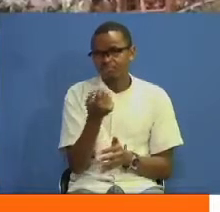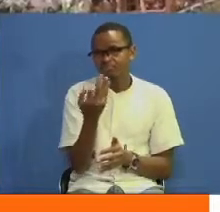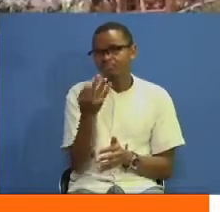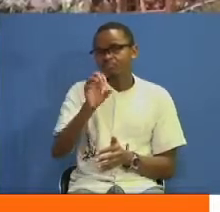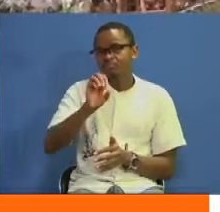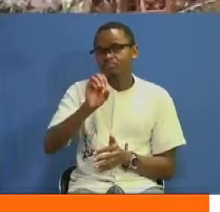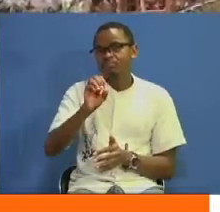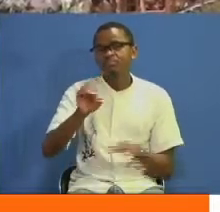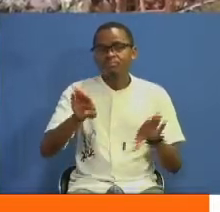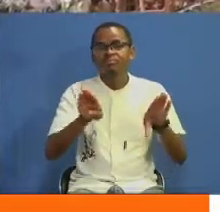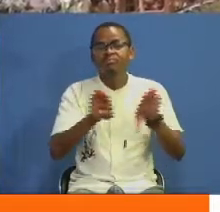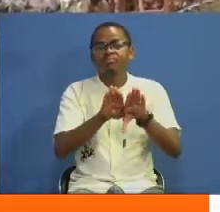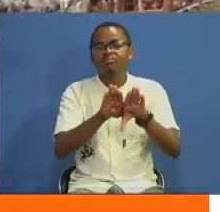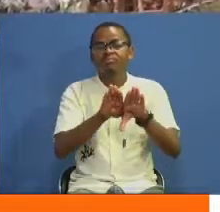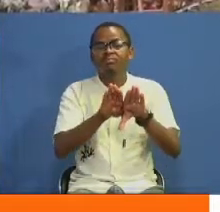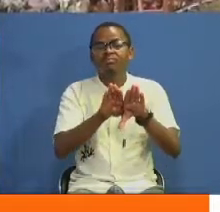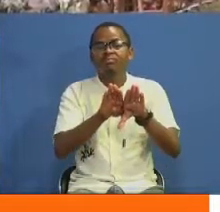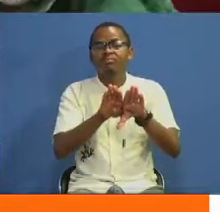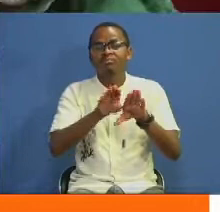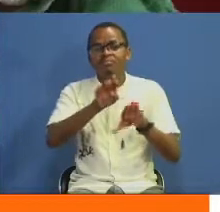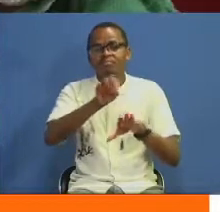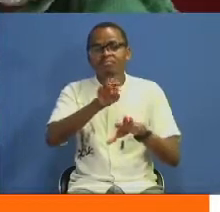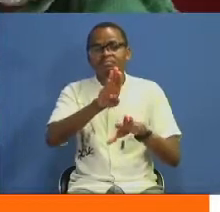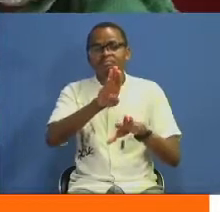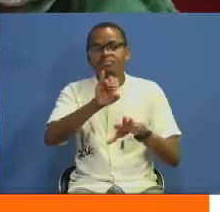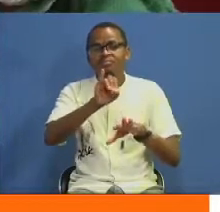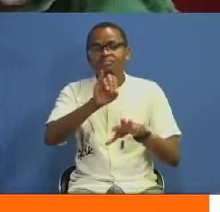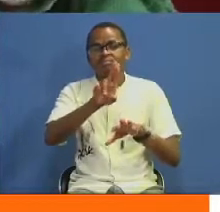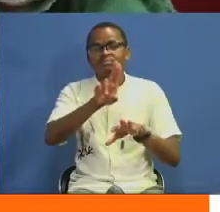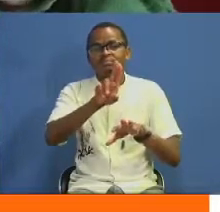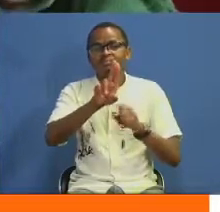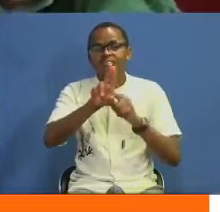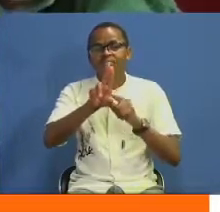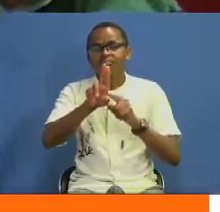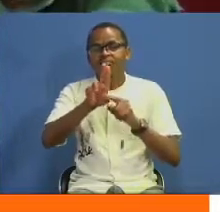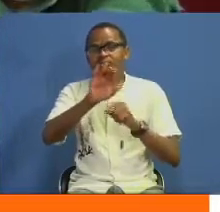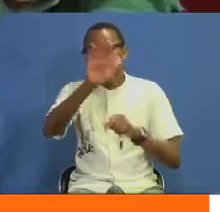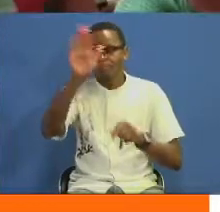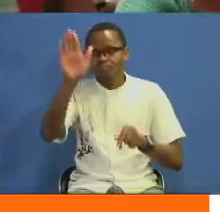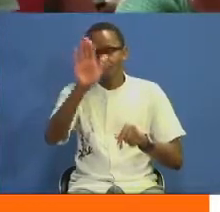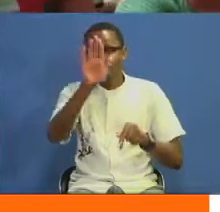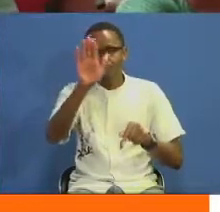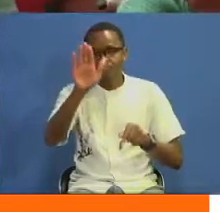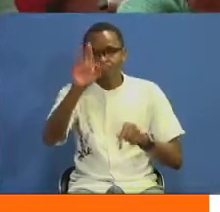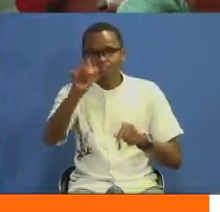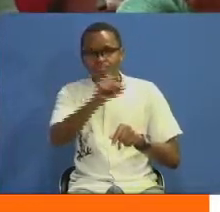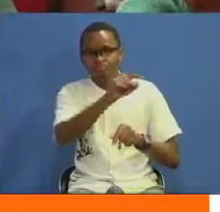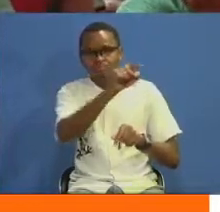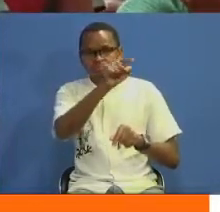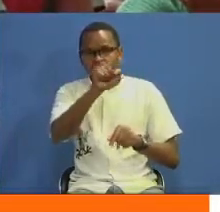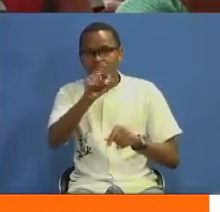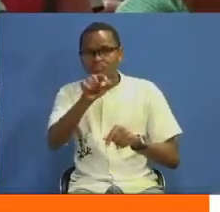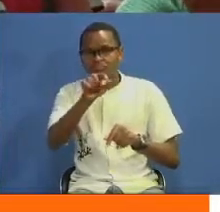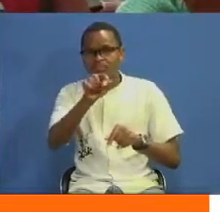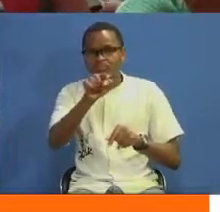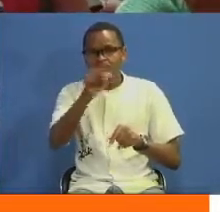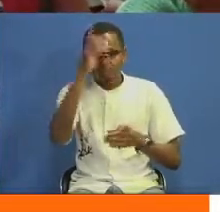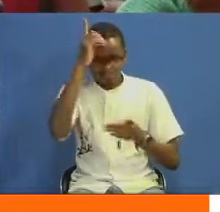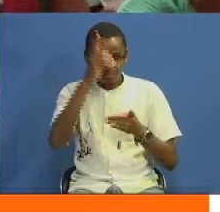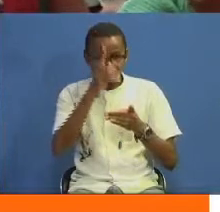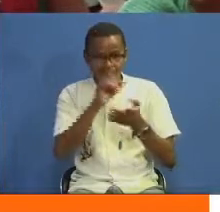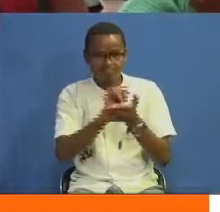30 zitafungwa. Mbiu amesema amewasilisha mswada bungeni wa kufutilia mbali ilani ya waziri